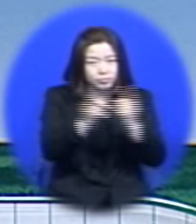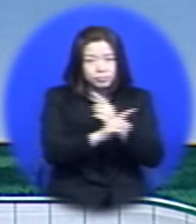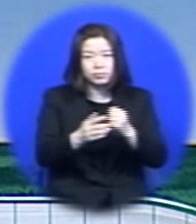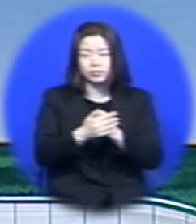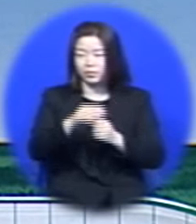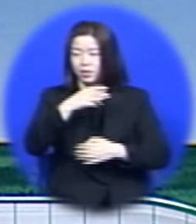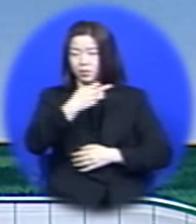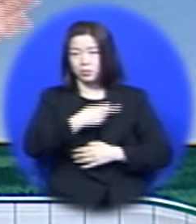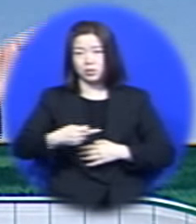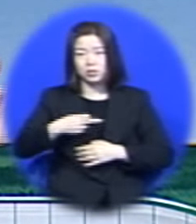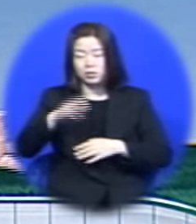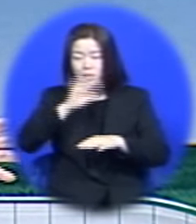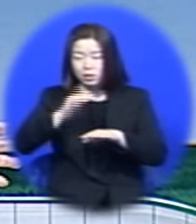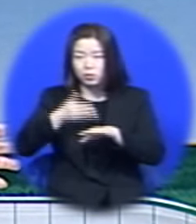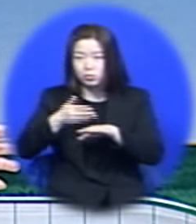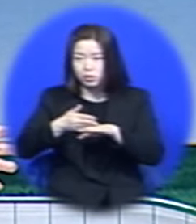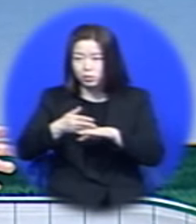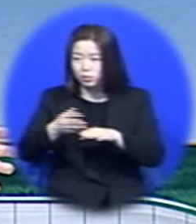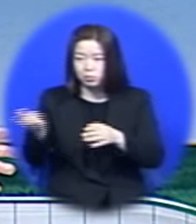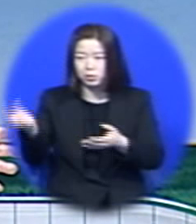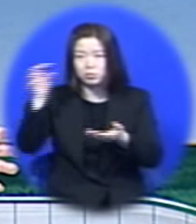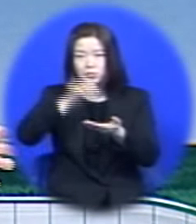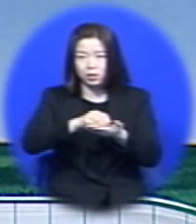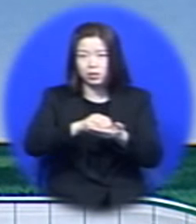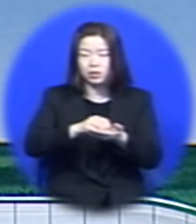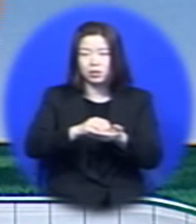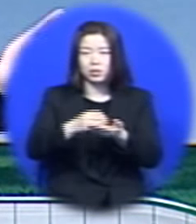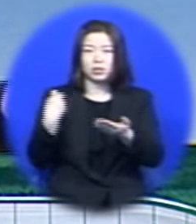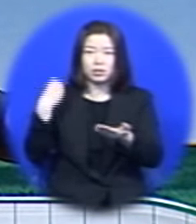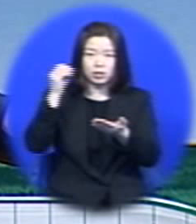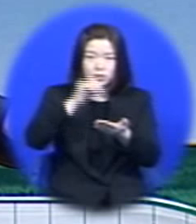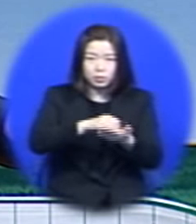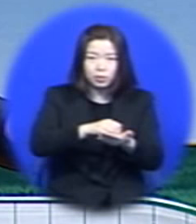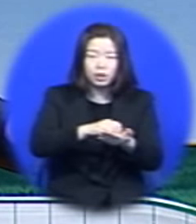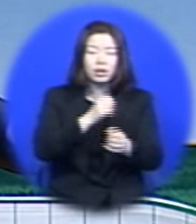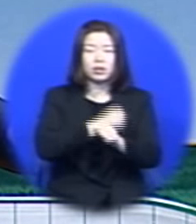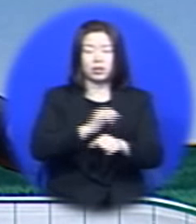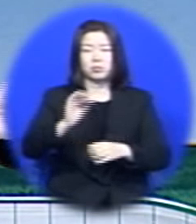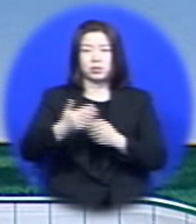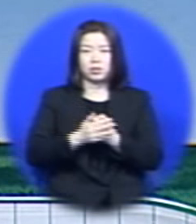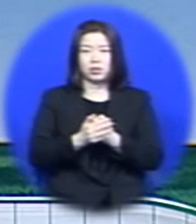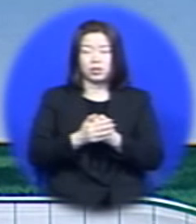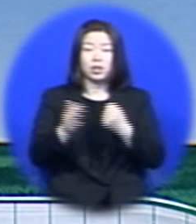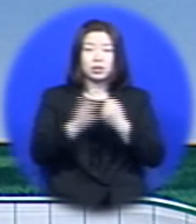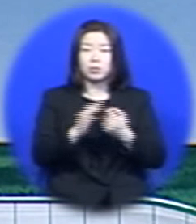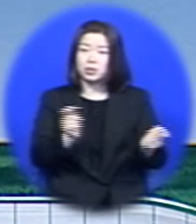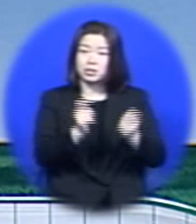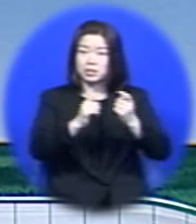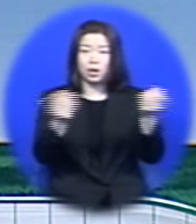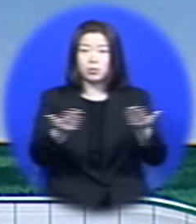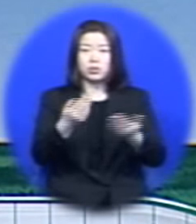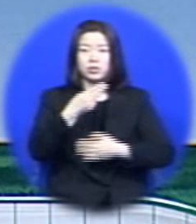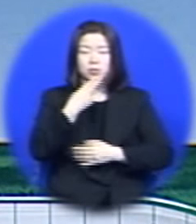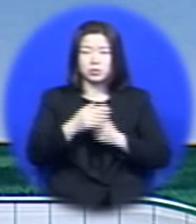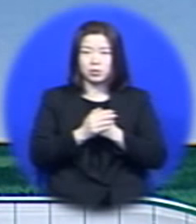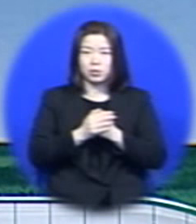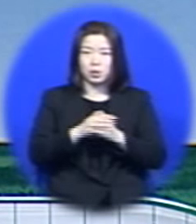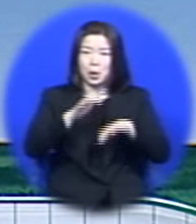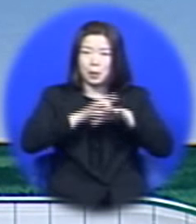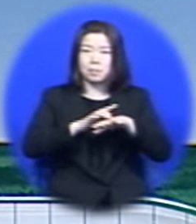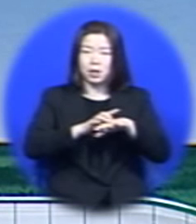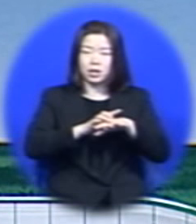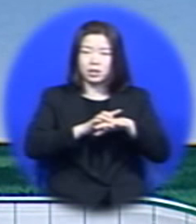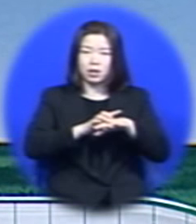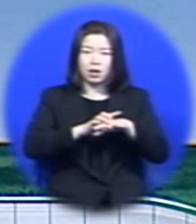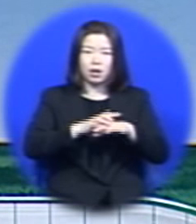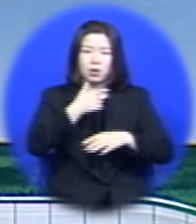바꿔놓은 거 다 원위치로 돌리면 돼요. 그러면 싸울 일도 없는 거죠. 마귀가 뭐 들쑤실 거리가